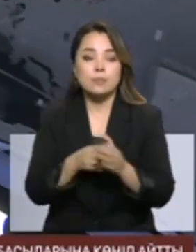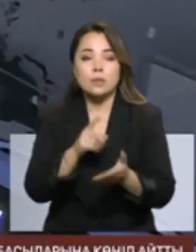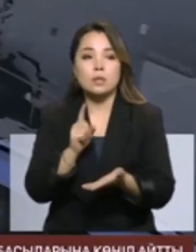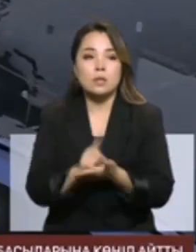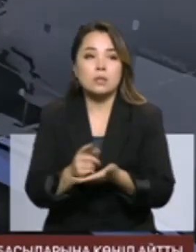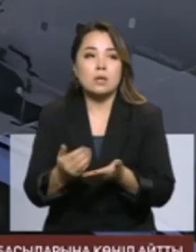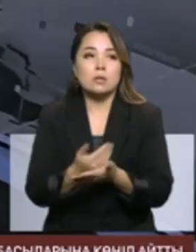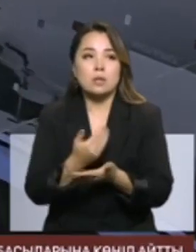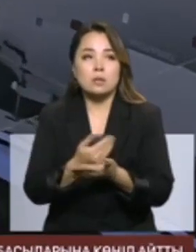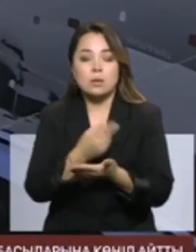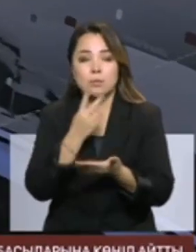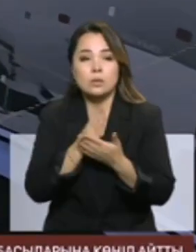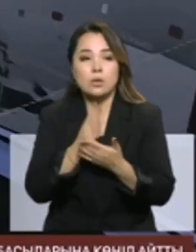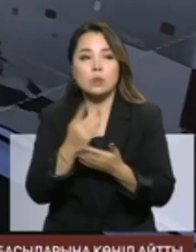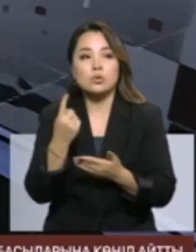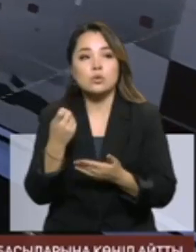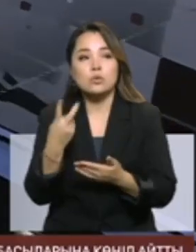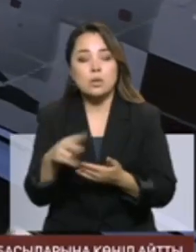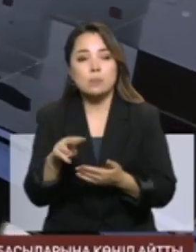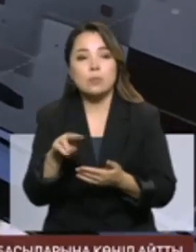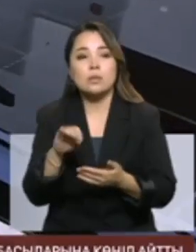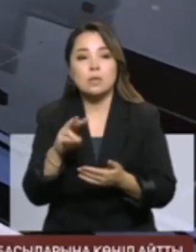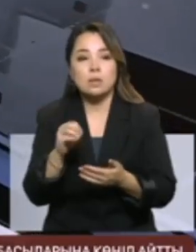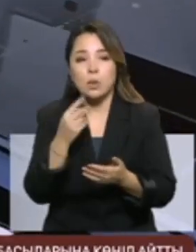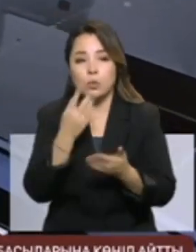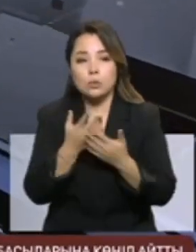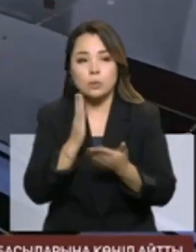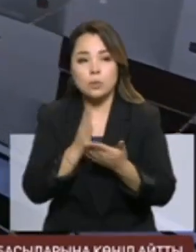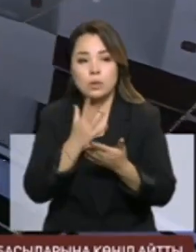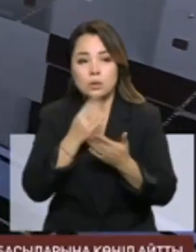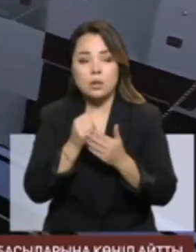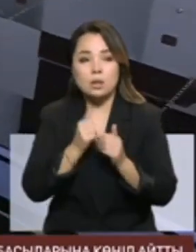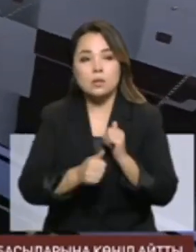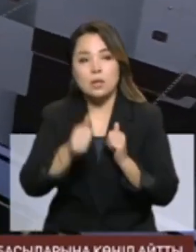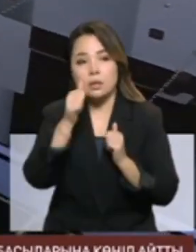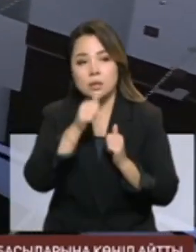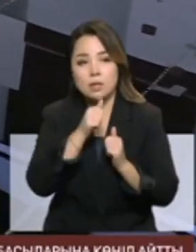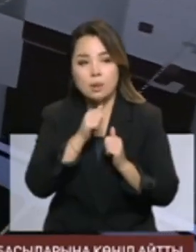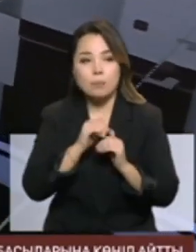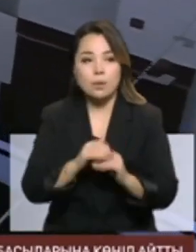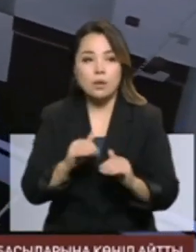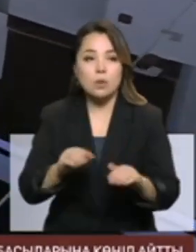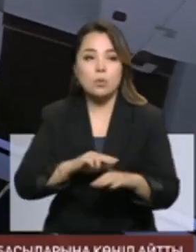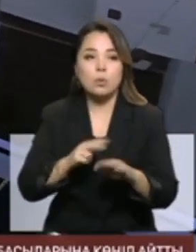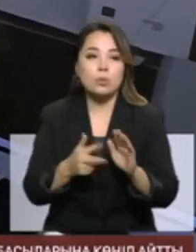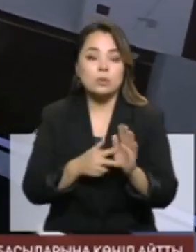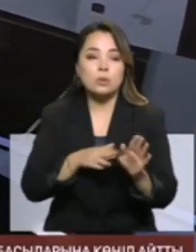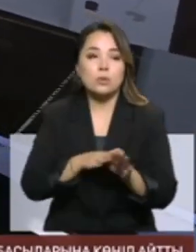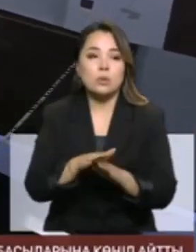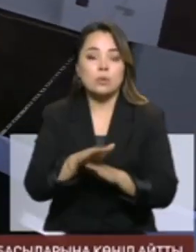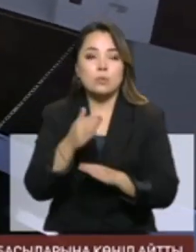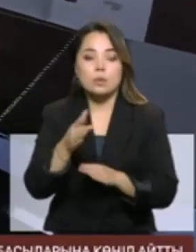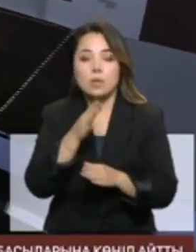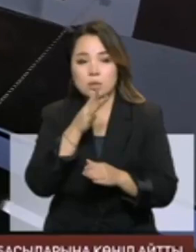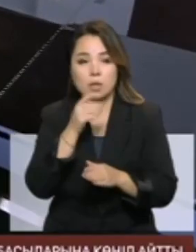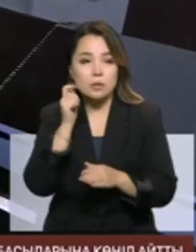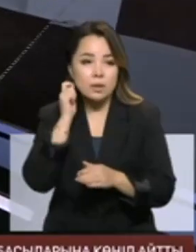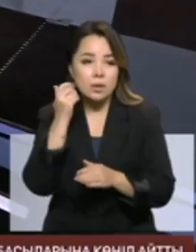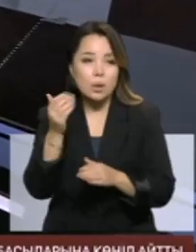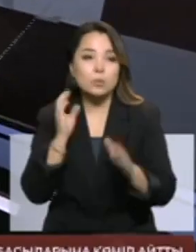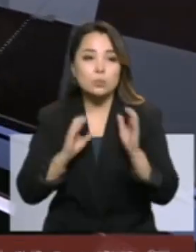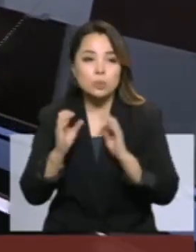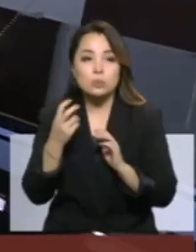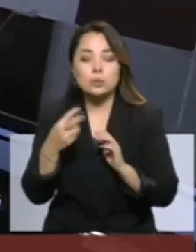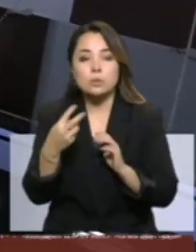жарналар аударылып отырған болса, ол 120 теңгені құрайтын болады ай сайын. Ол балалары кәмелет жасқа толғанға дейін, немесе студент